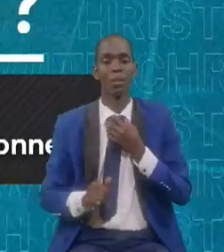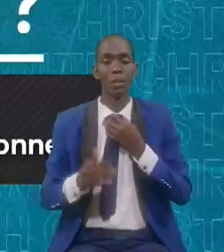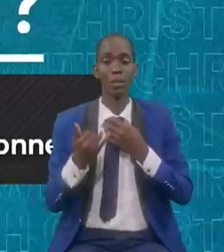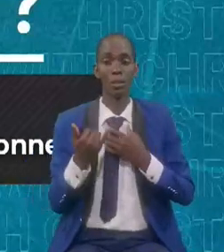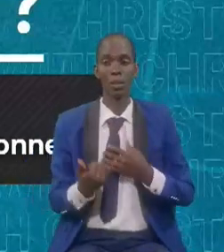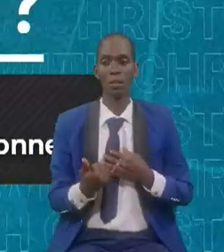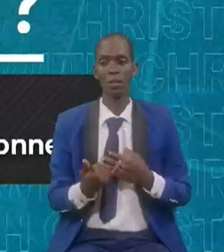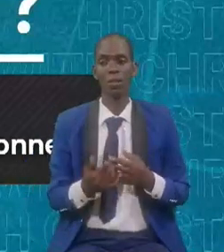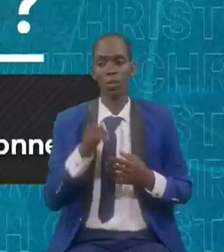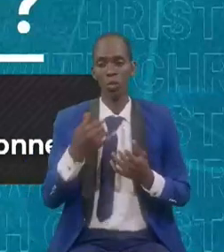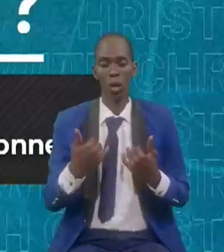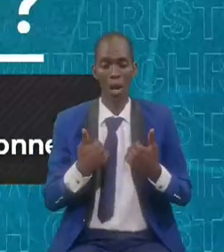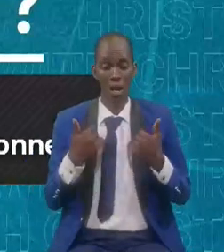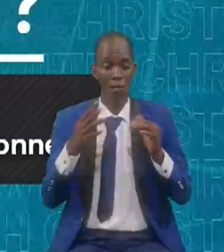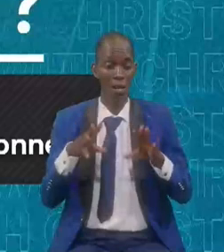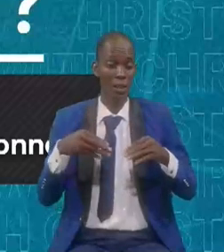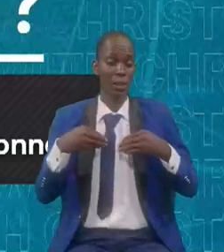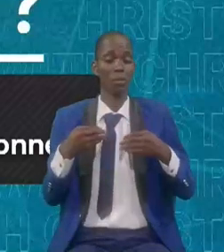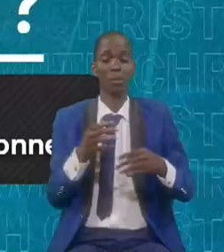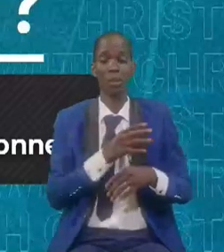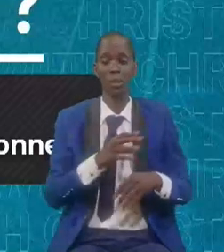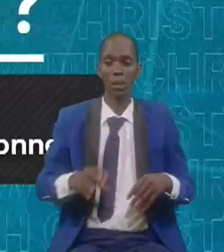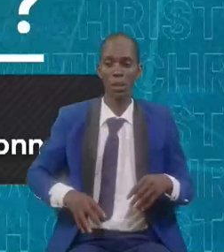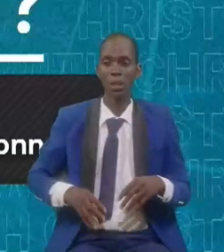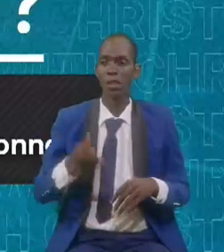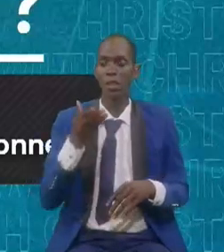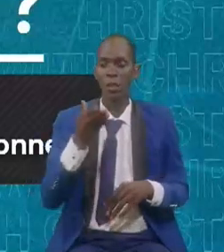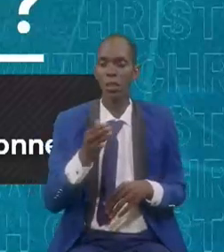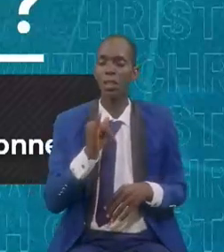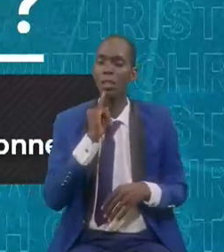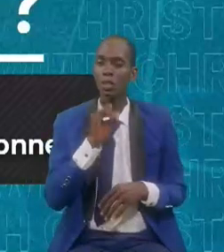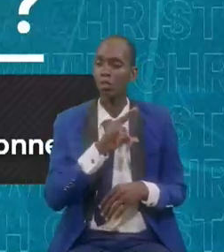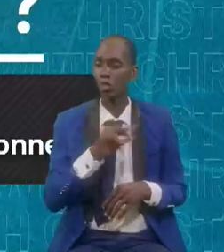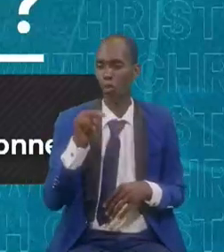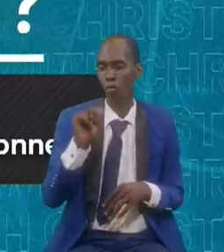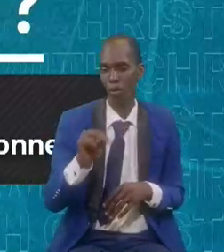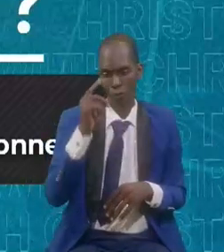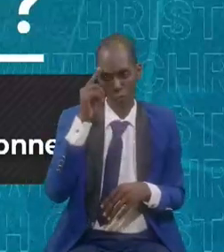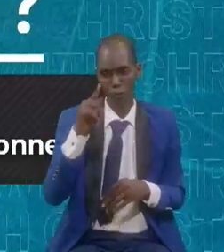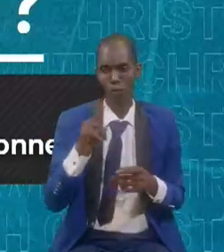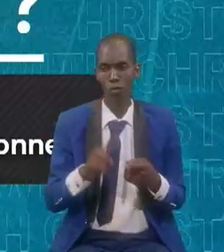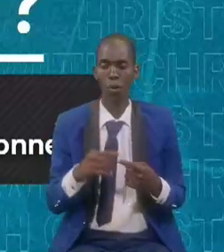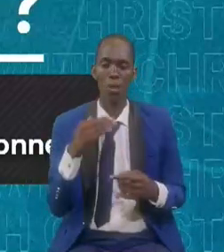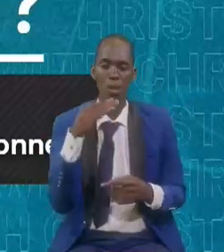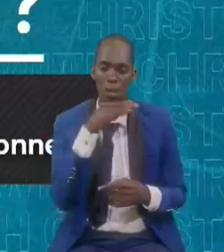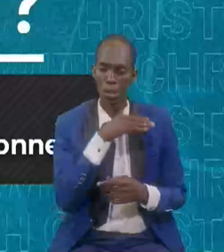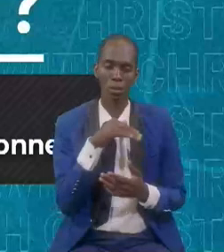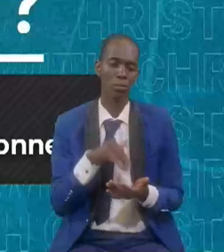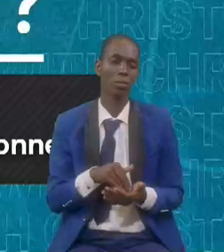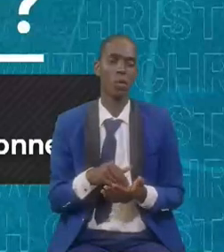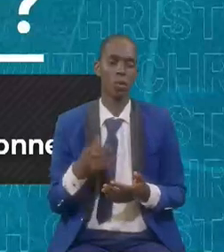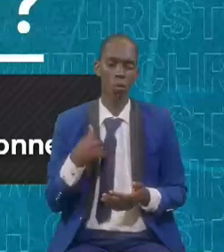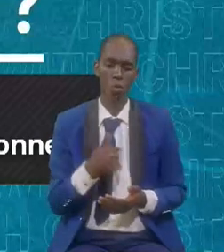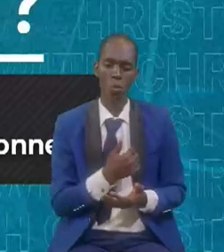pour qu'on puisse aussi vous identifier. Vous qui avez donné votre vie au Seigneur, ça veut dire que vous êtes transformé. Il n'y a plus